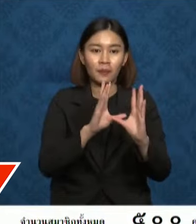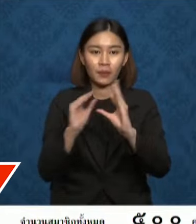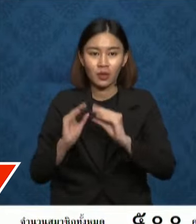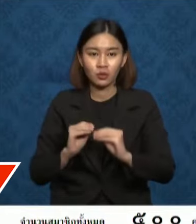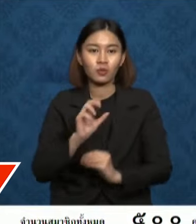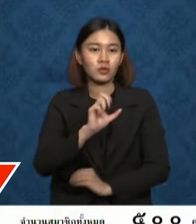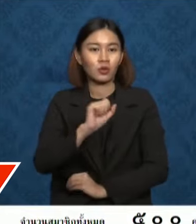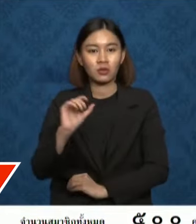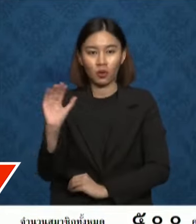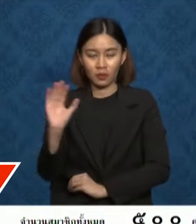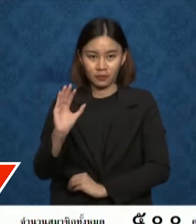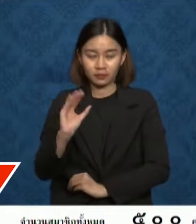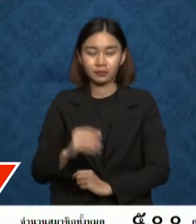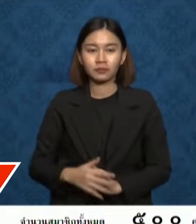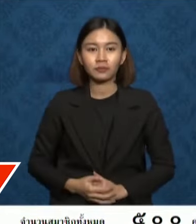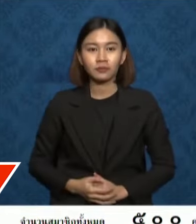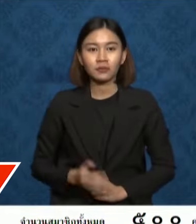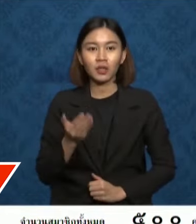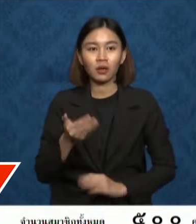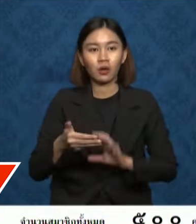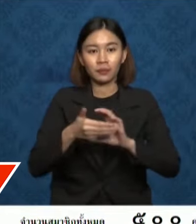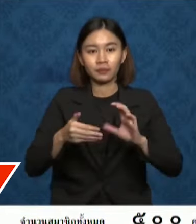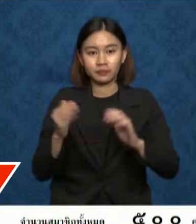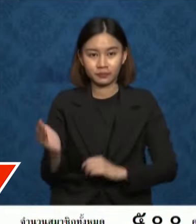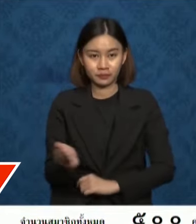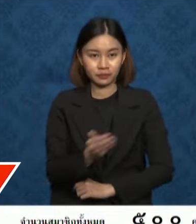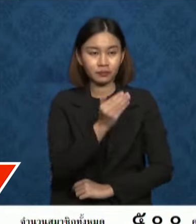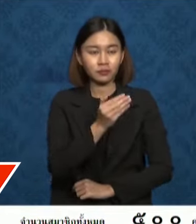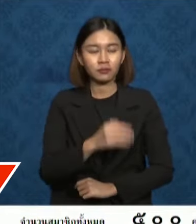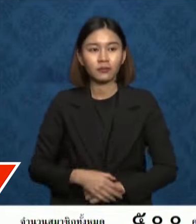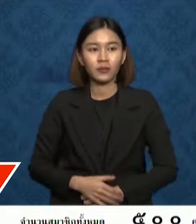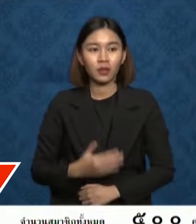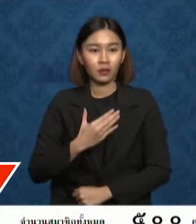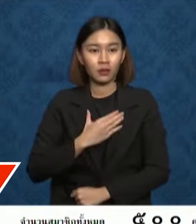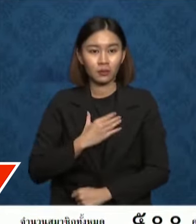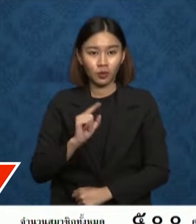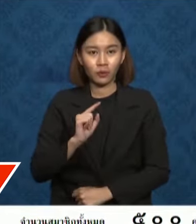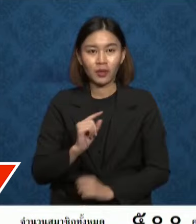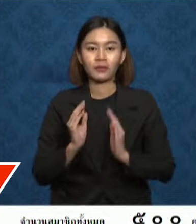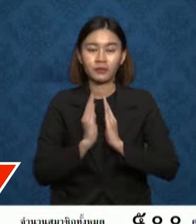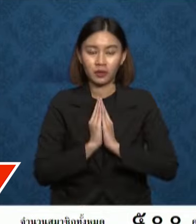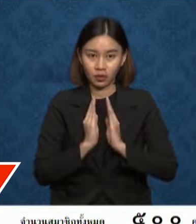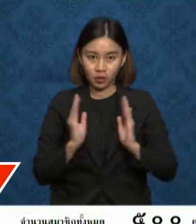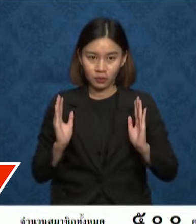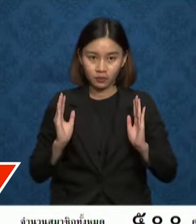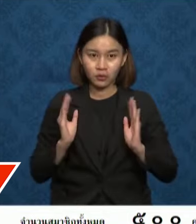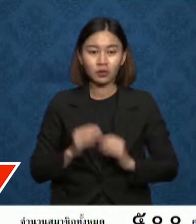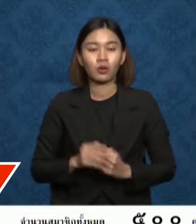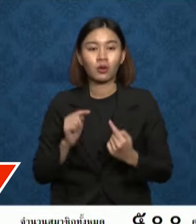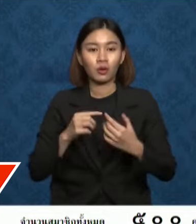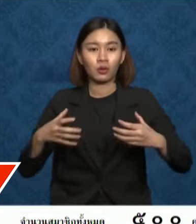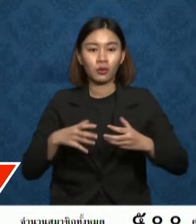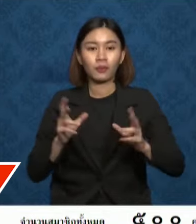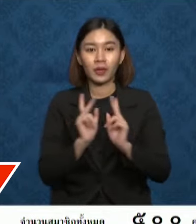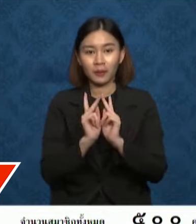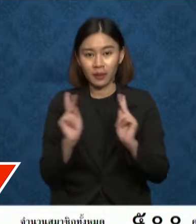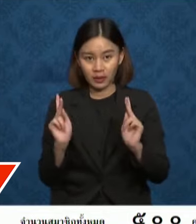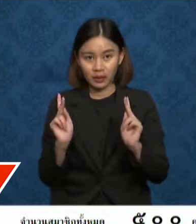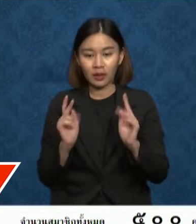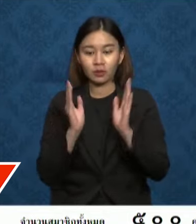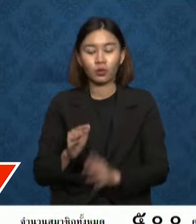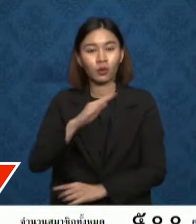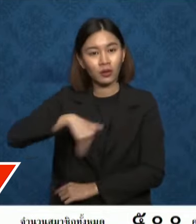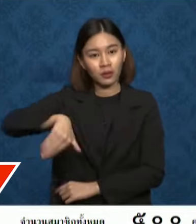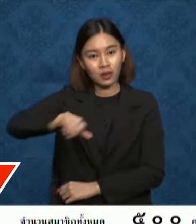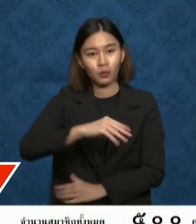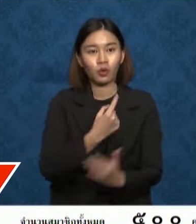ของสภามากเกินไปขออนุญัส tietุ เปน ครบผมต้องกราขพระคุณขณะกรรมการติการทุ